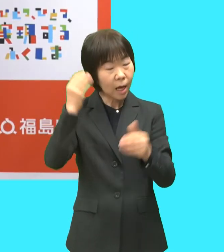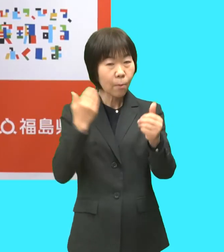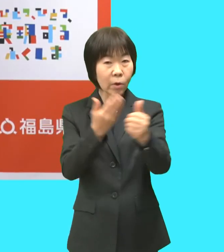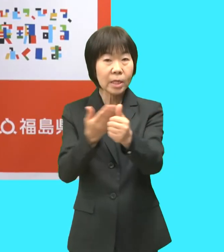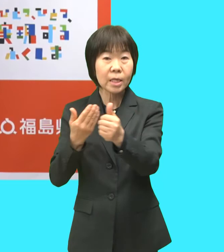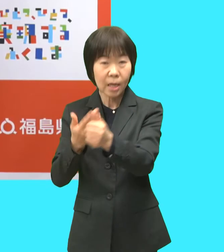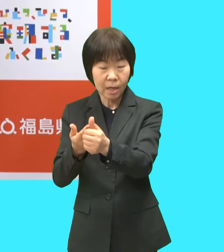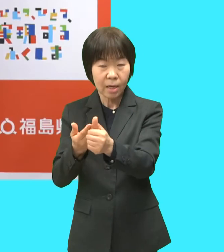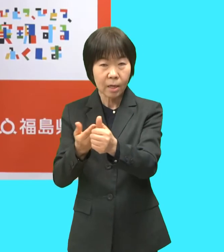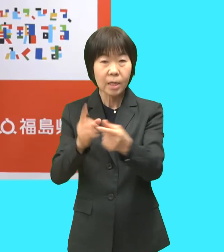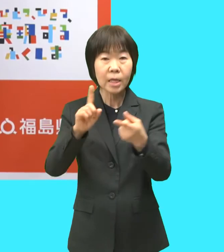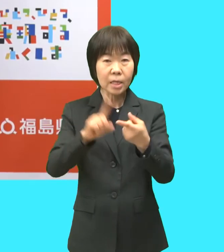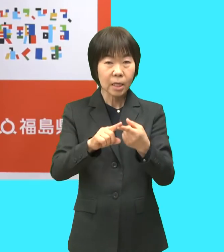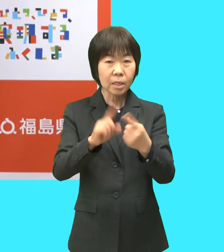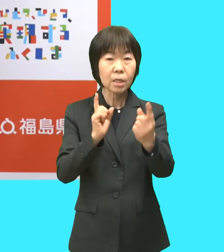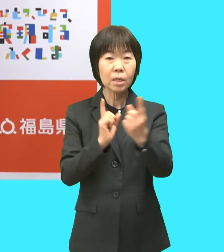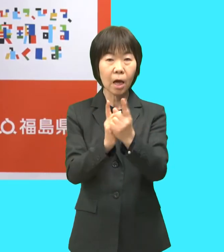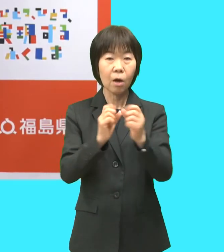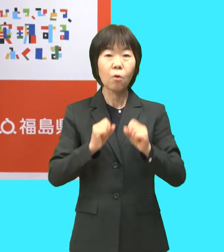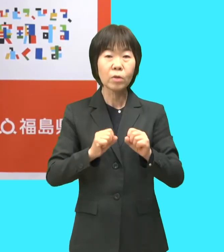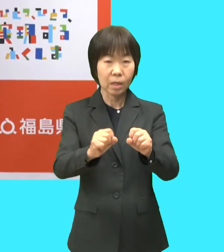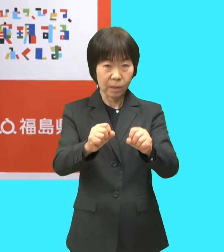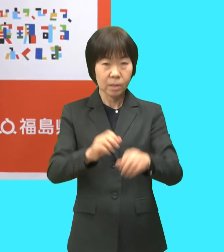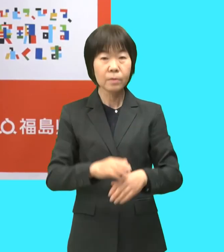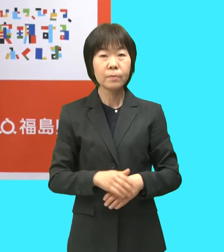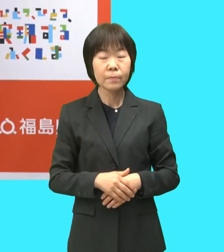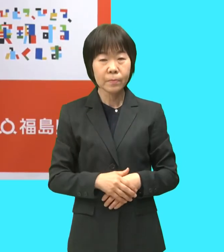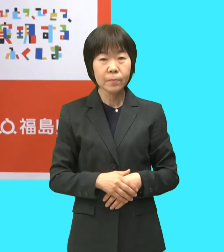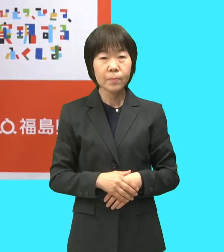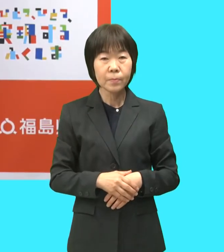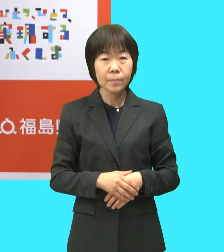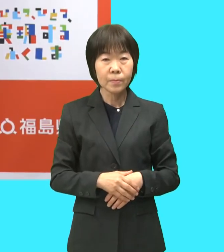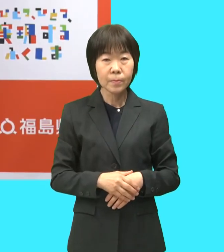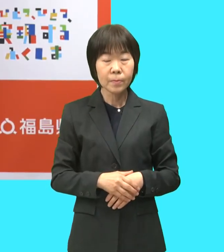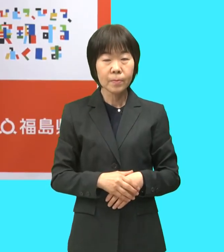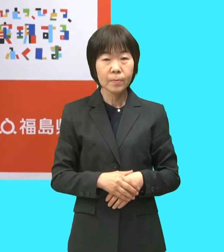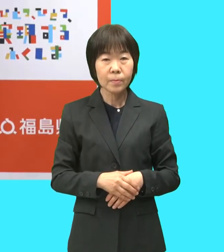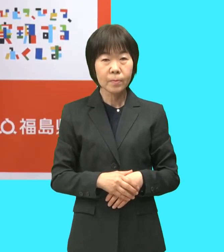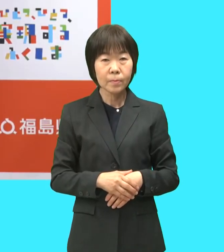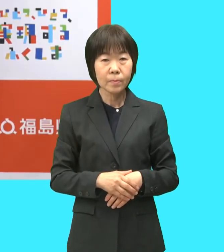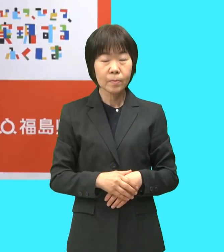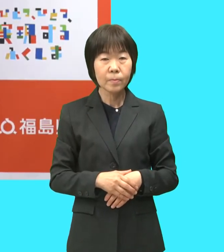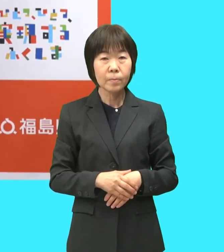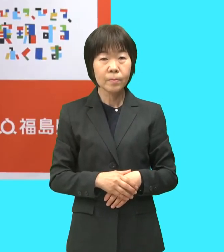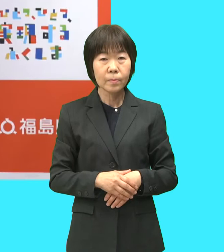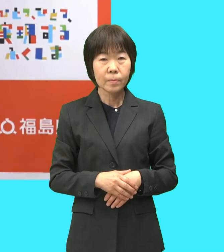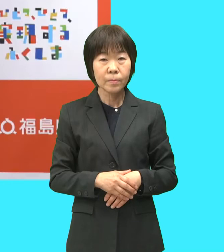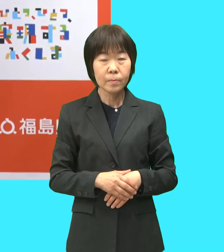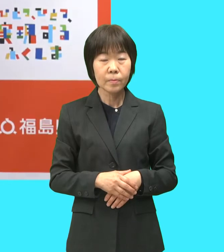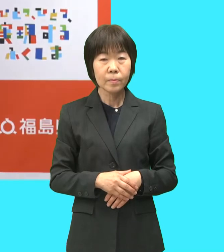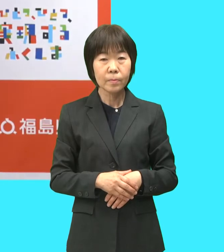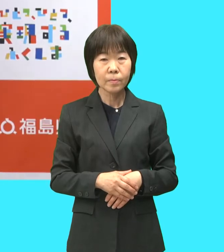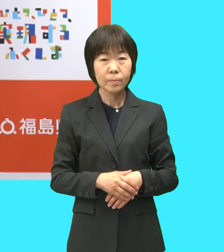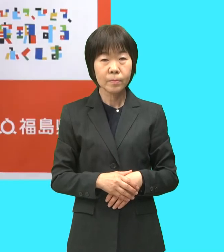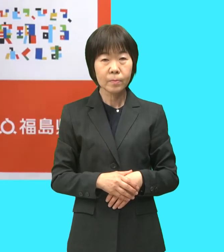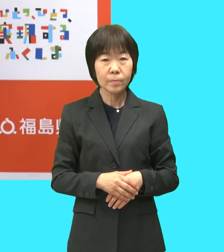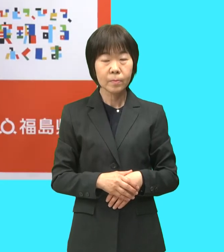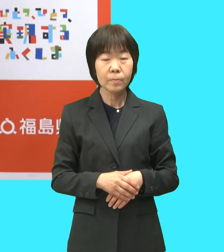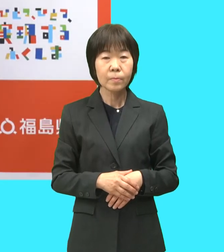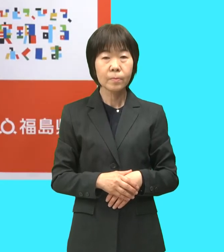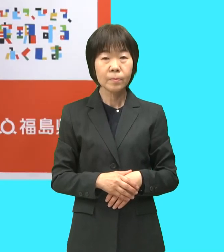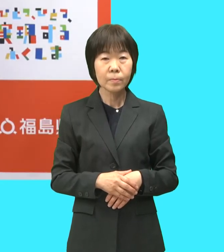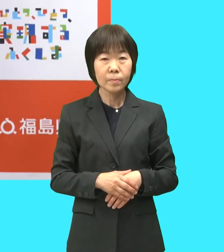ながら適切に対応してまいります。 その他はございますでしょうか。 はい、関谷